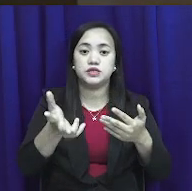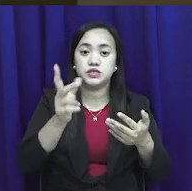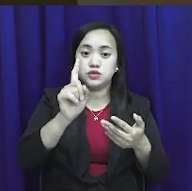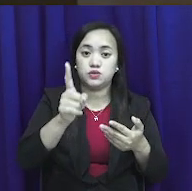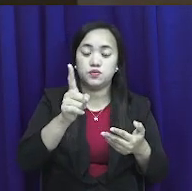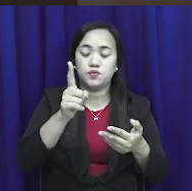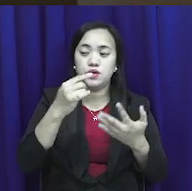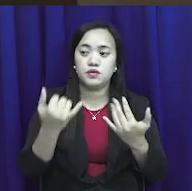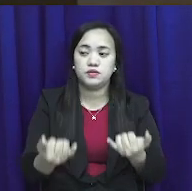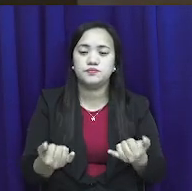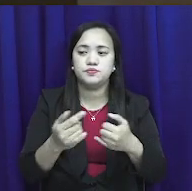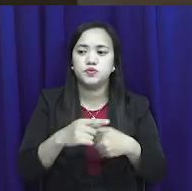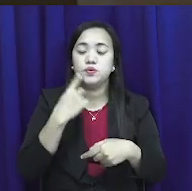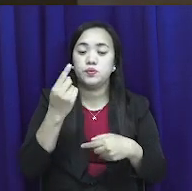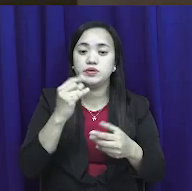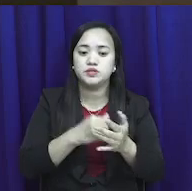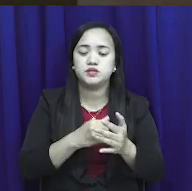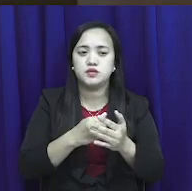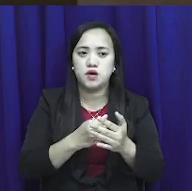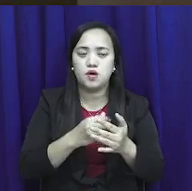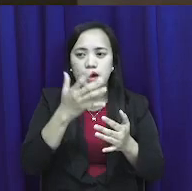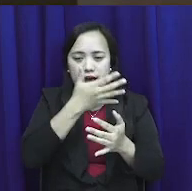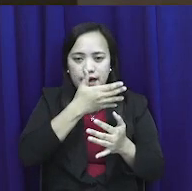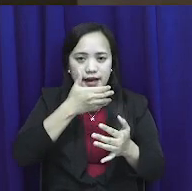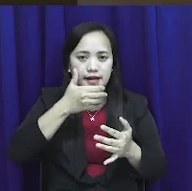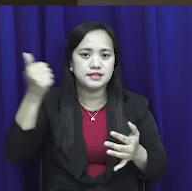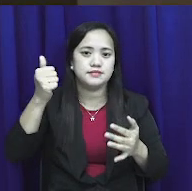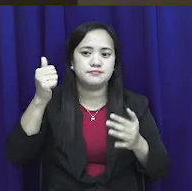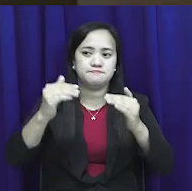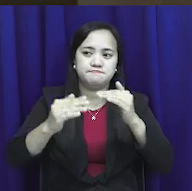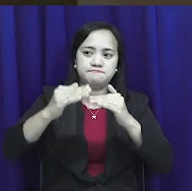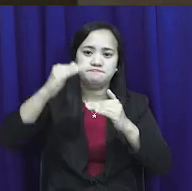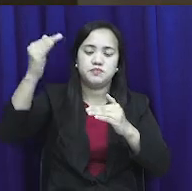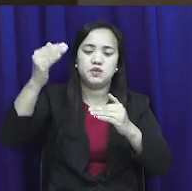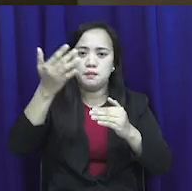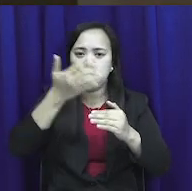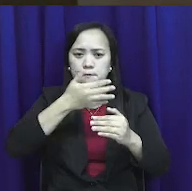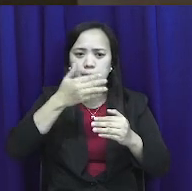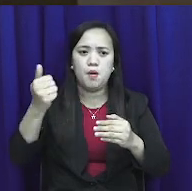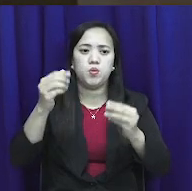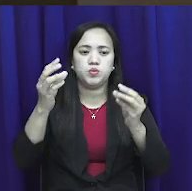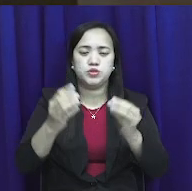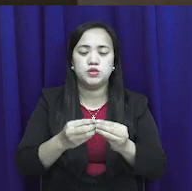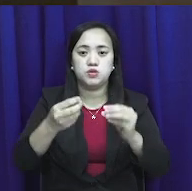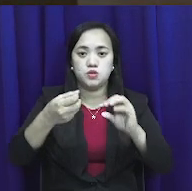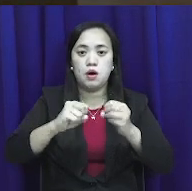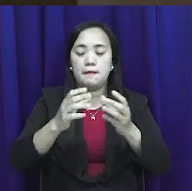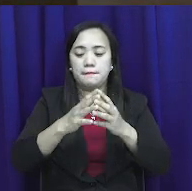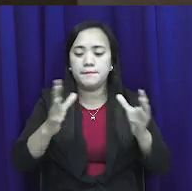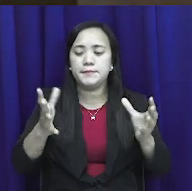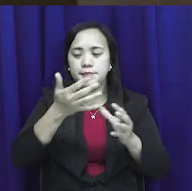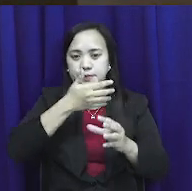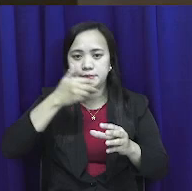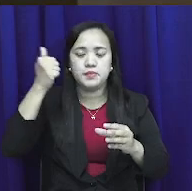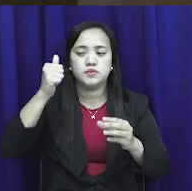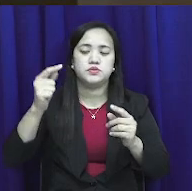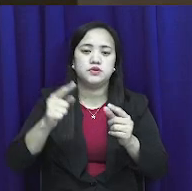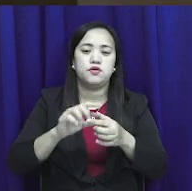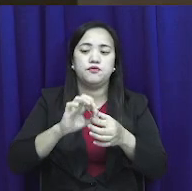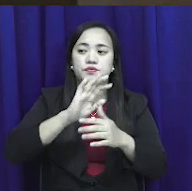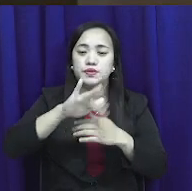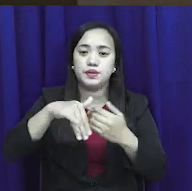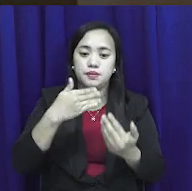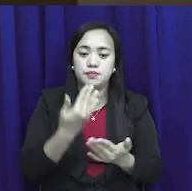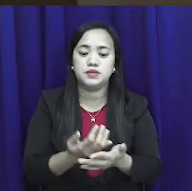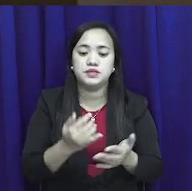excell them all grabe ikaw na ang pinaka talagang um ito yung ah guide book